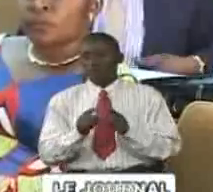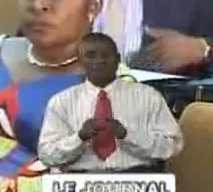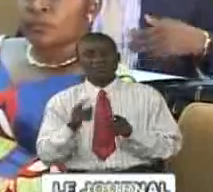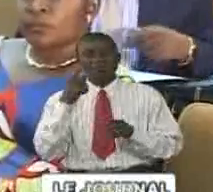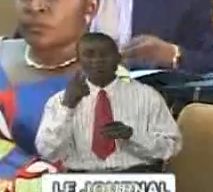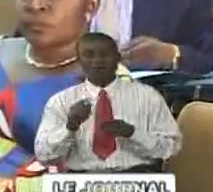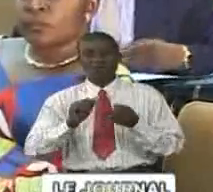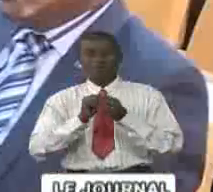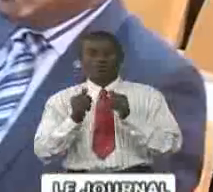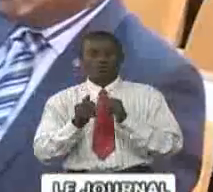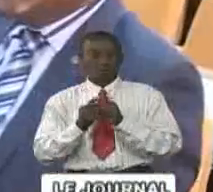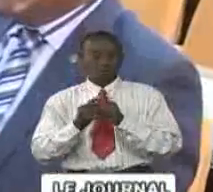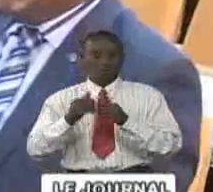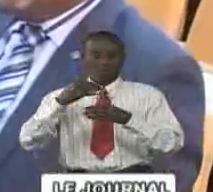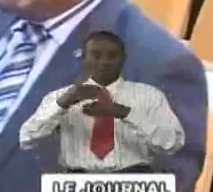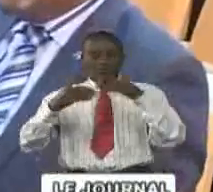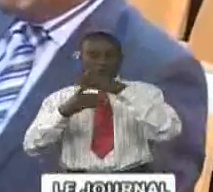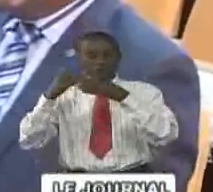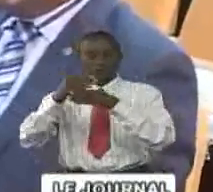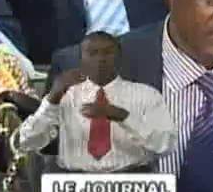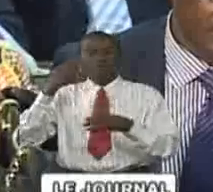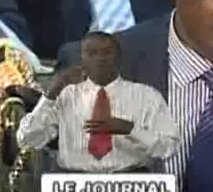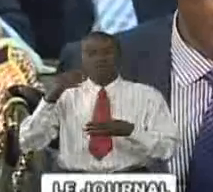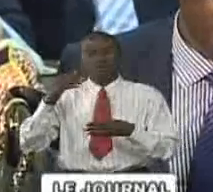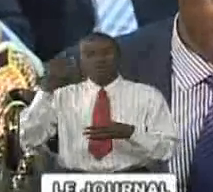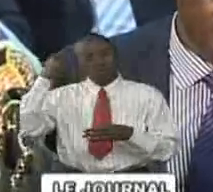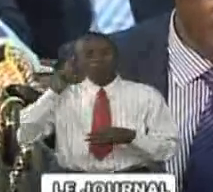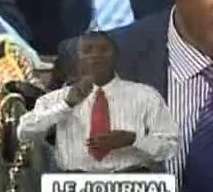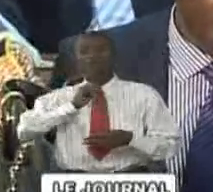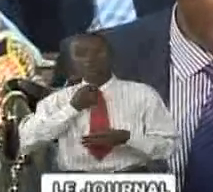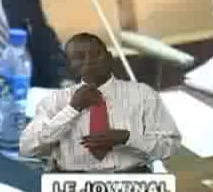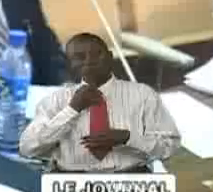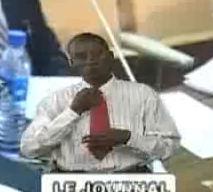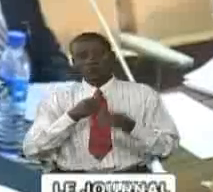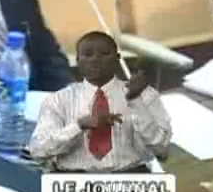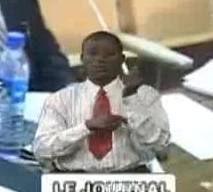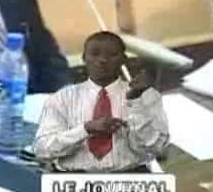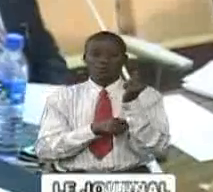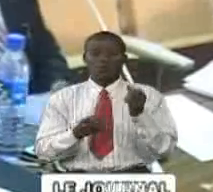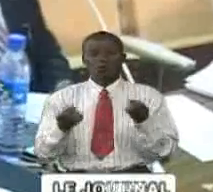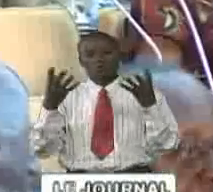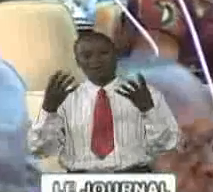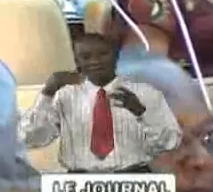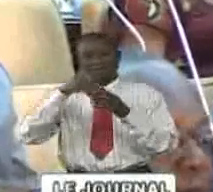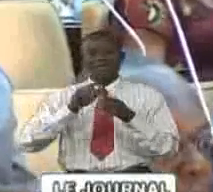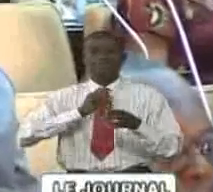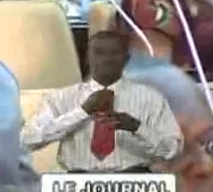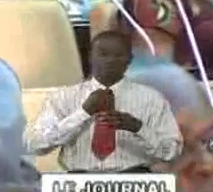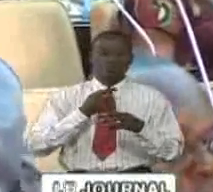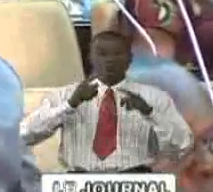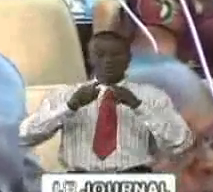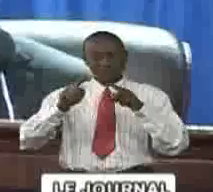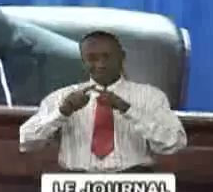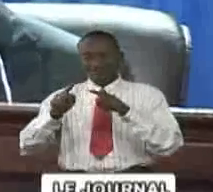des infrastructures des centres de rééducation et des prisons, s'inscrivent en ligne de compte afin de combattre l'impunité et reconnaître les droits des